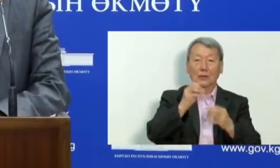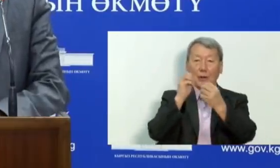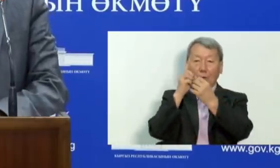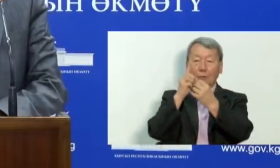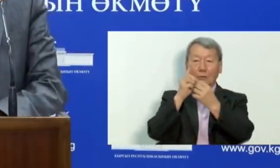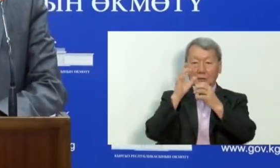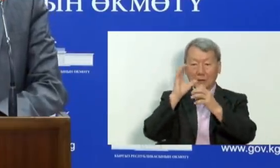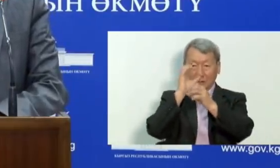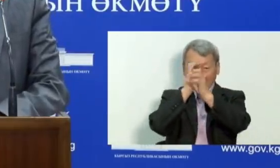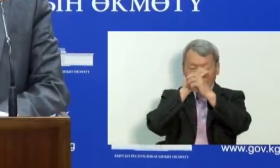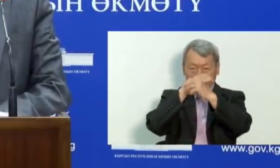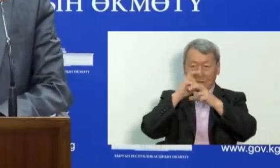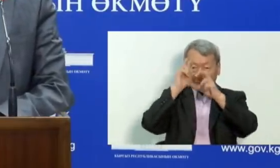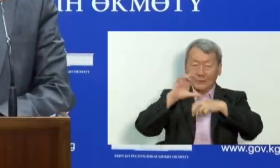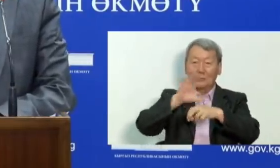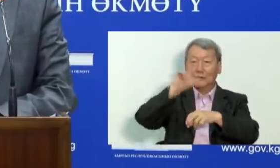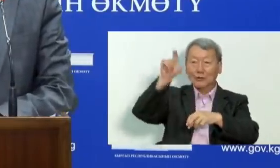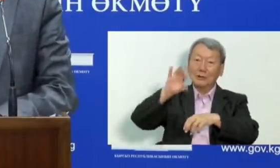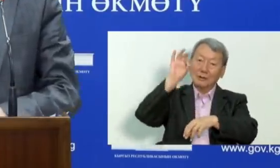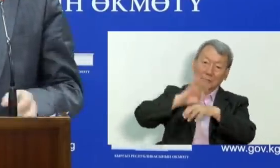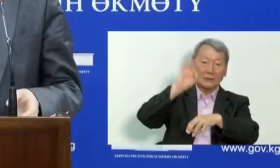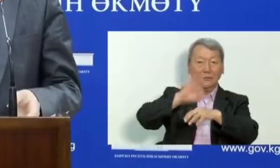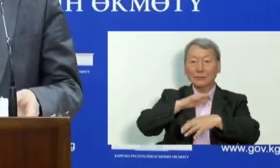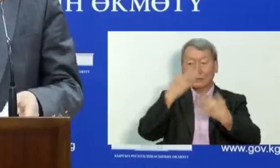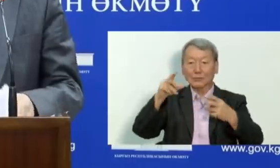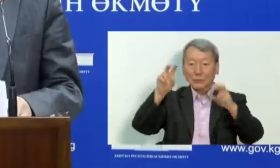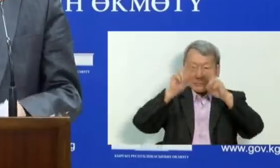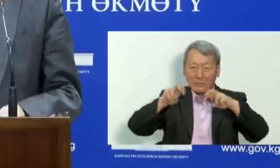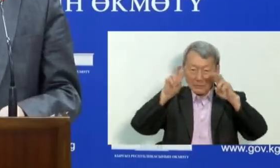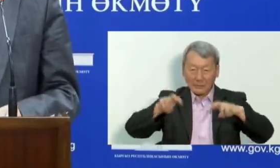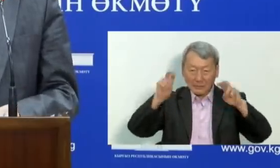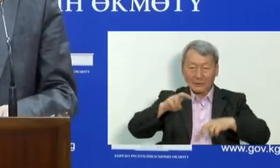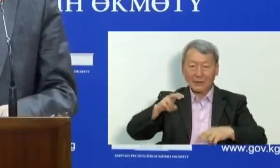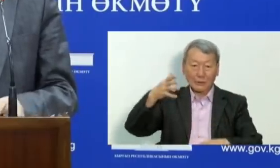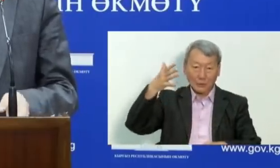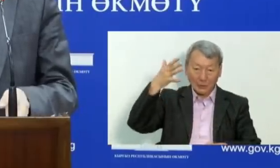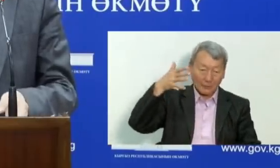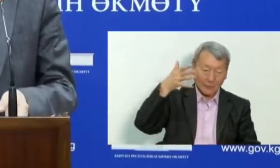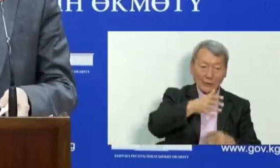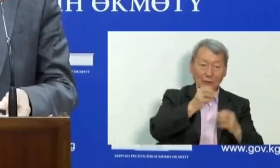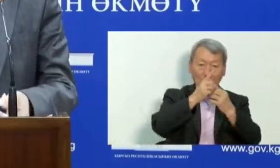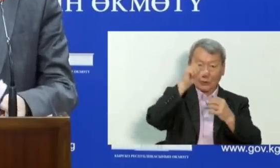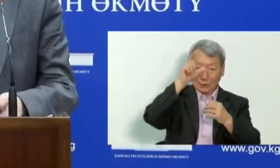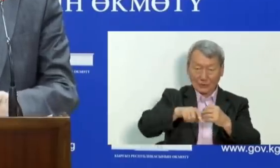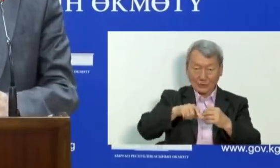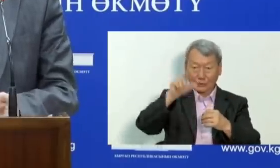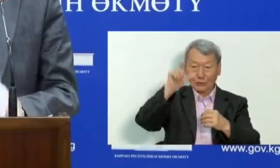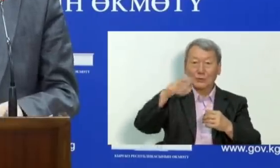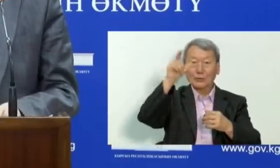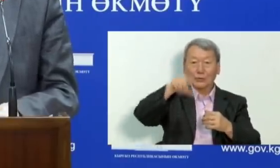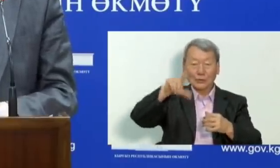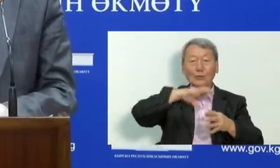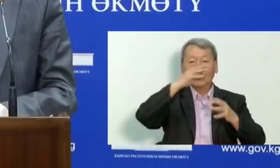5011 лабораториялык анализ жүргүзүлдү. Ошол 5011 киши текшерилди